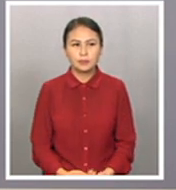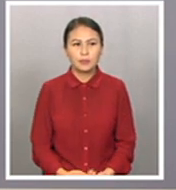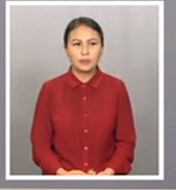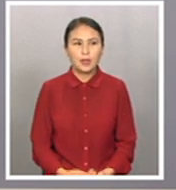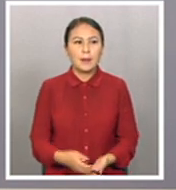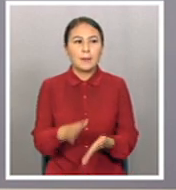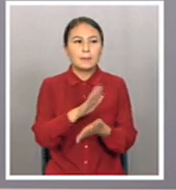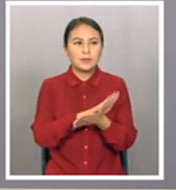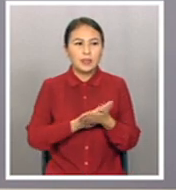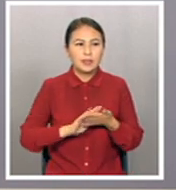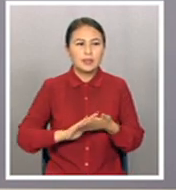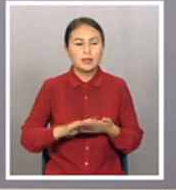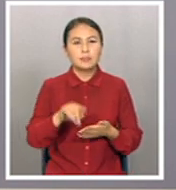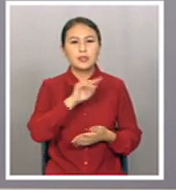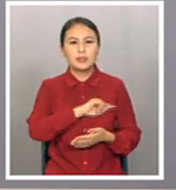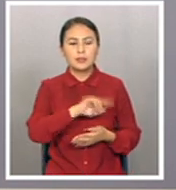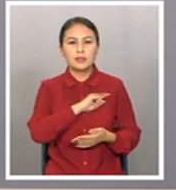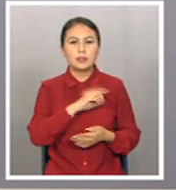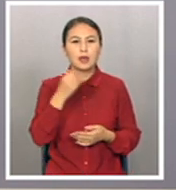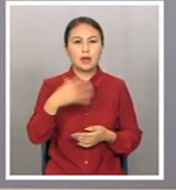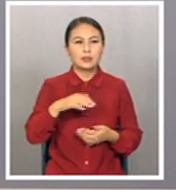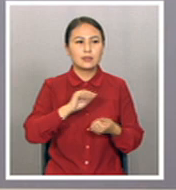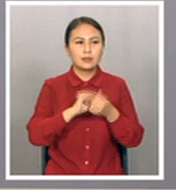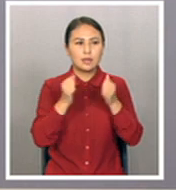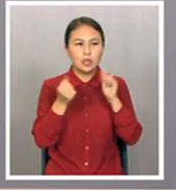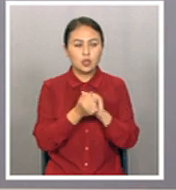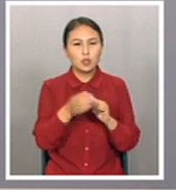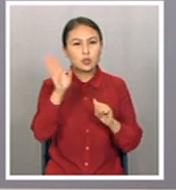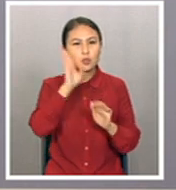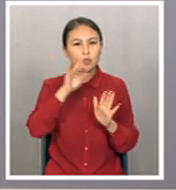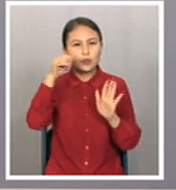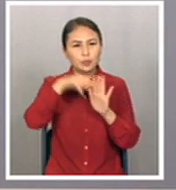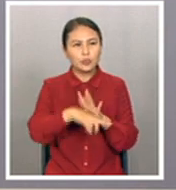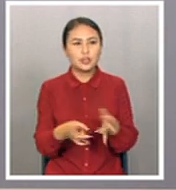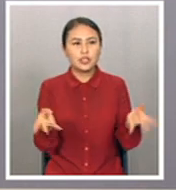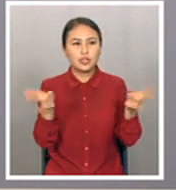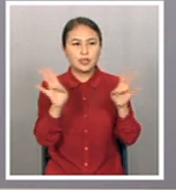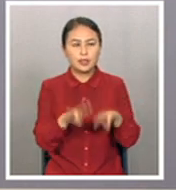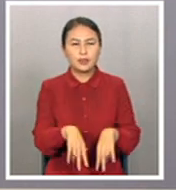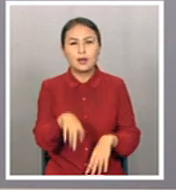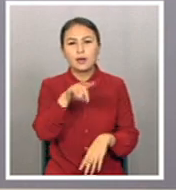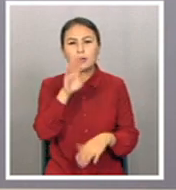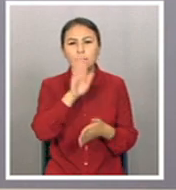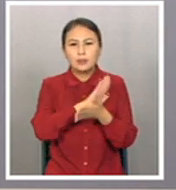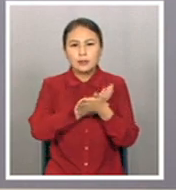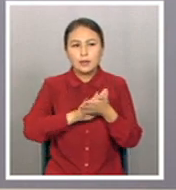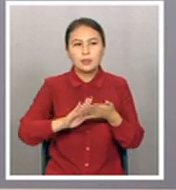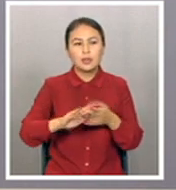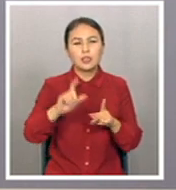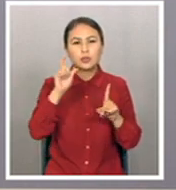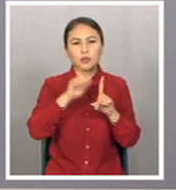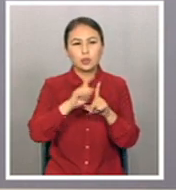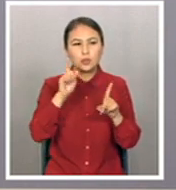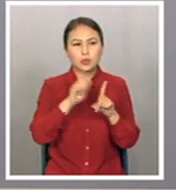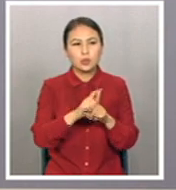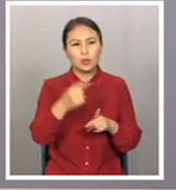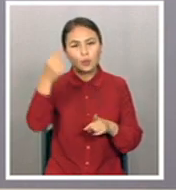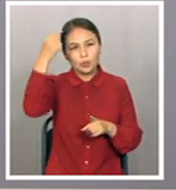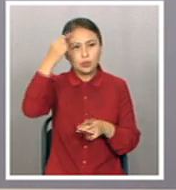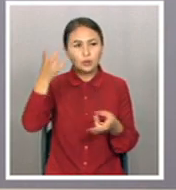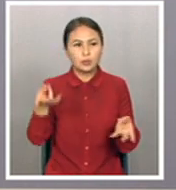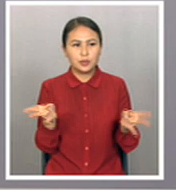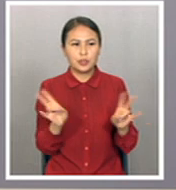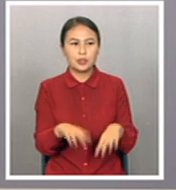Таза мінсіз асыл тас су түбінде жатады. Таза мінсіз асыл сөз ой түбінде